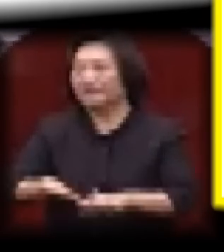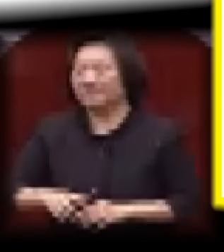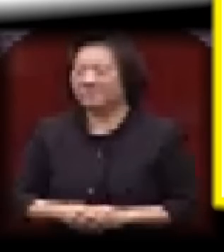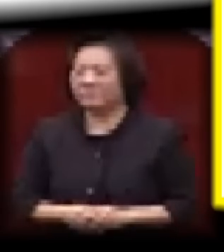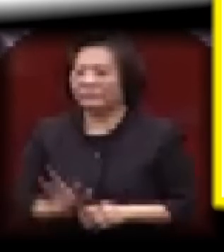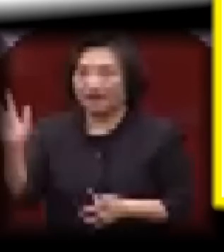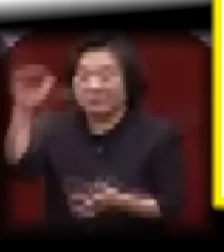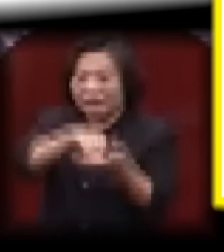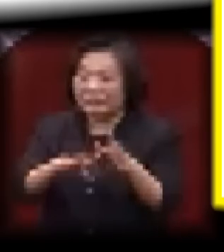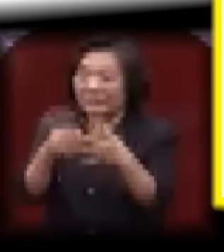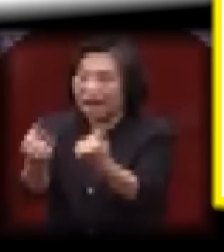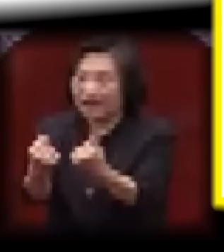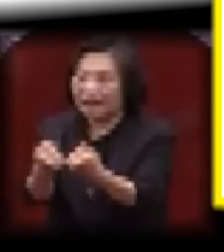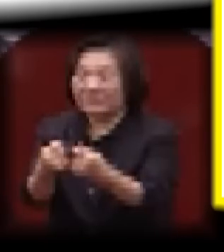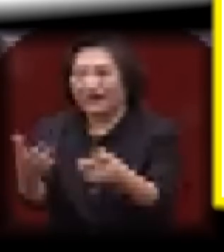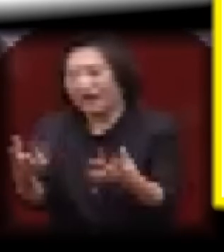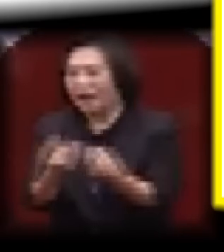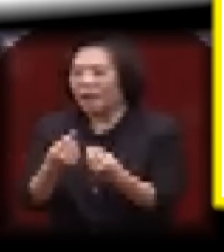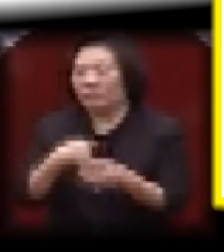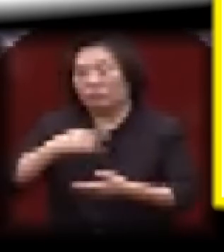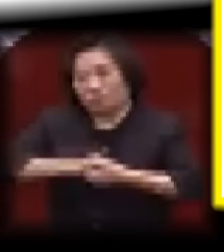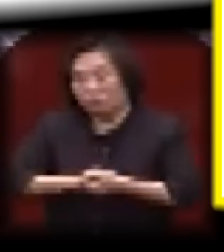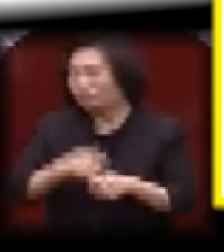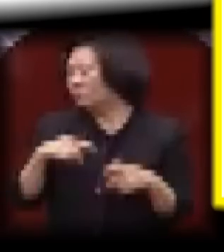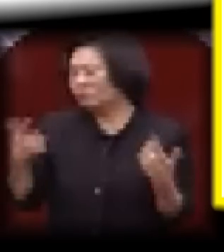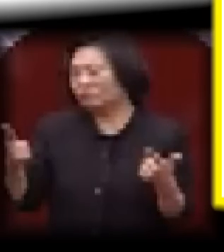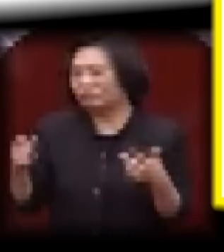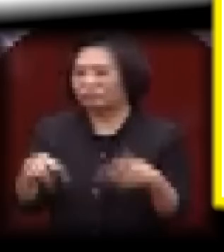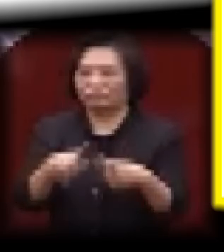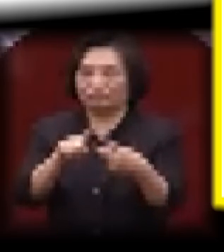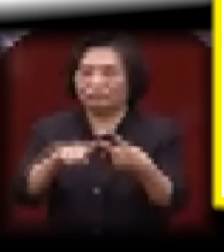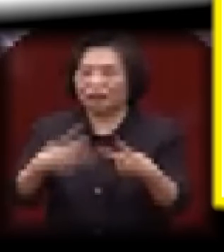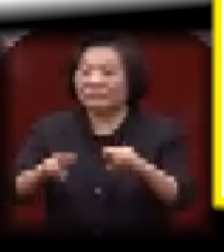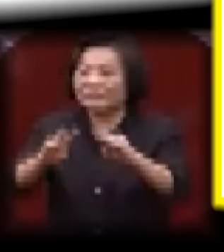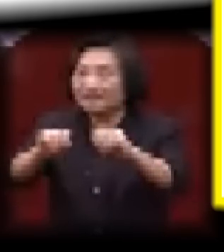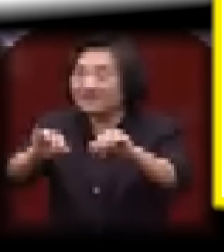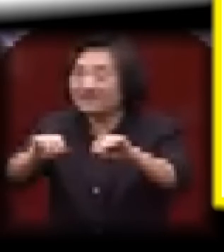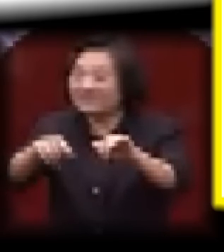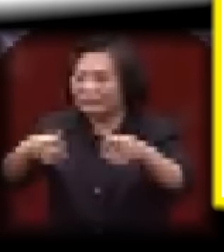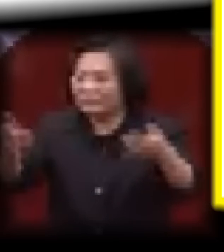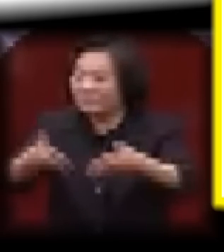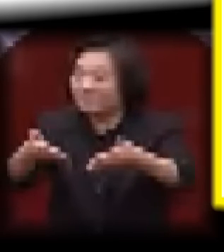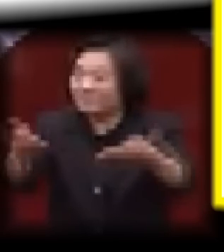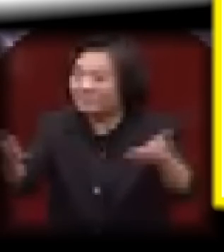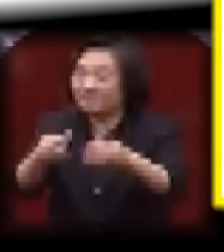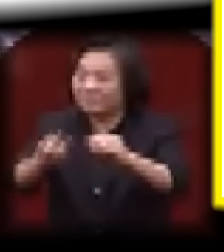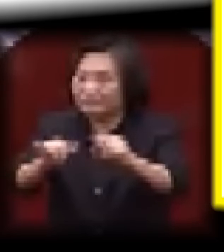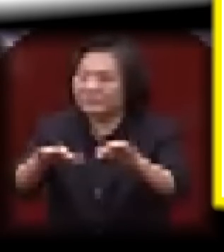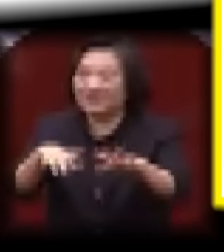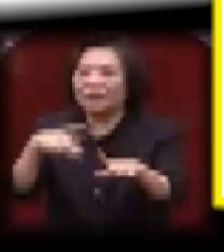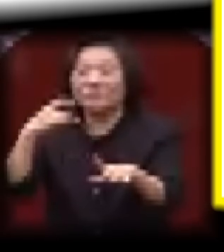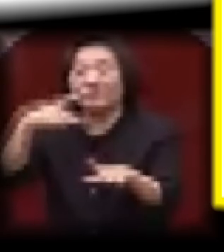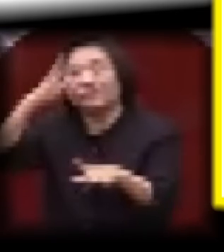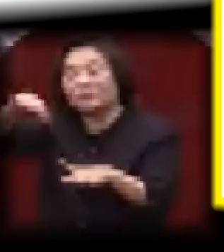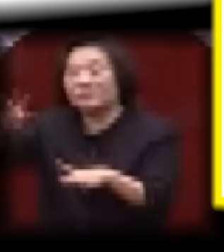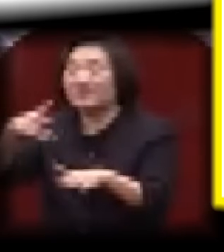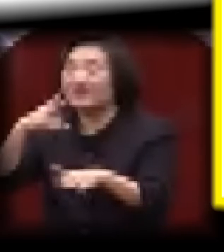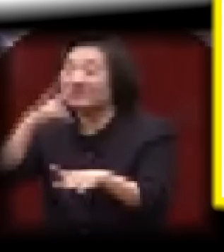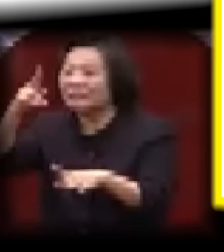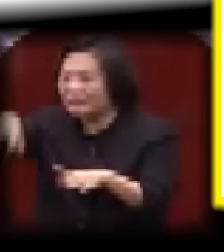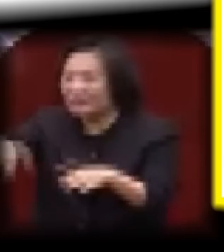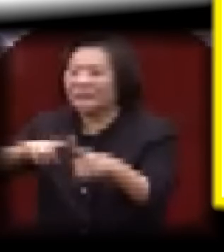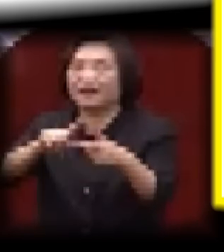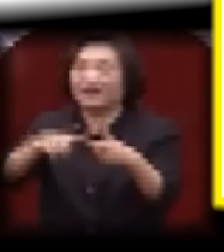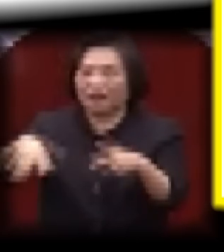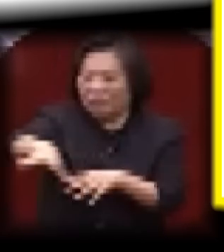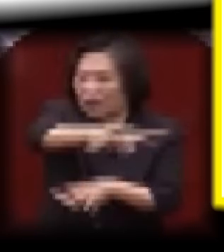选在那个不是我们决定。第二，那一块土地你知道包括整个松烟跟大巨蛋整块地